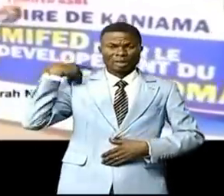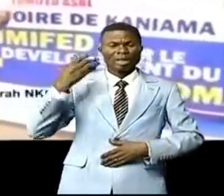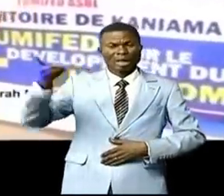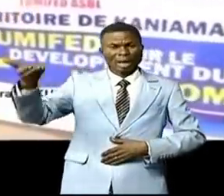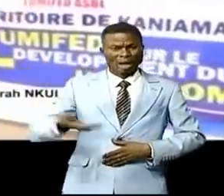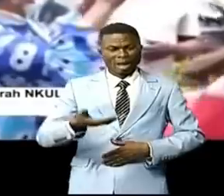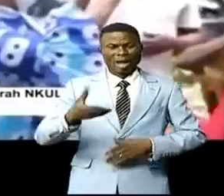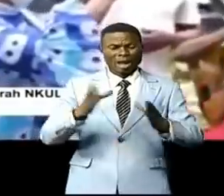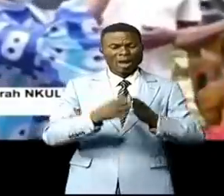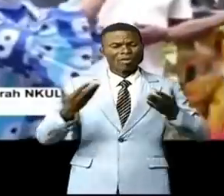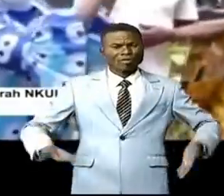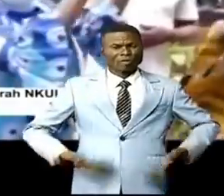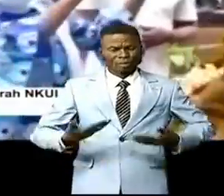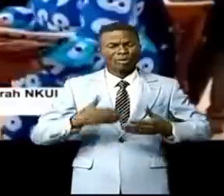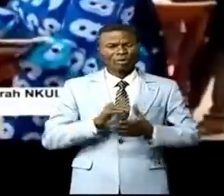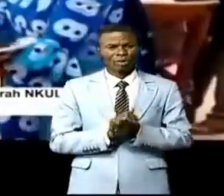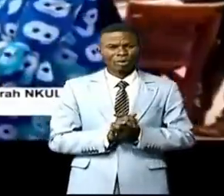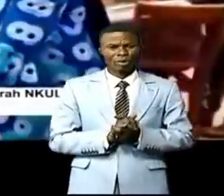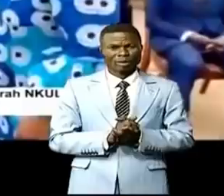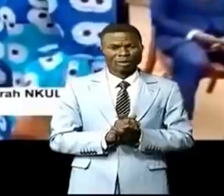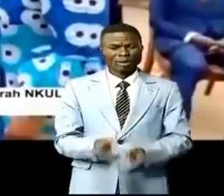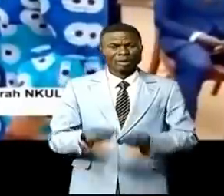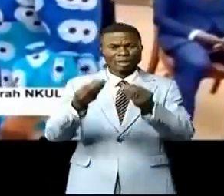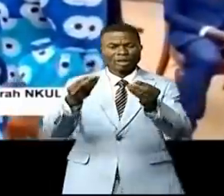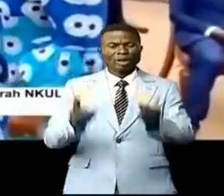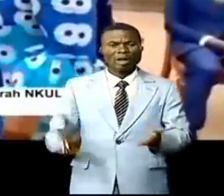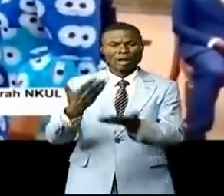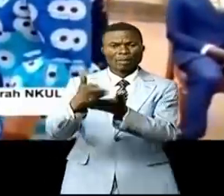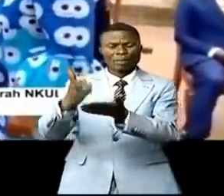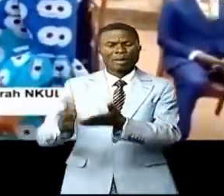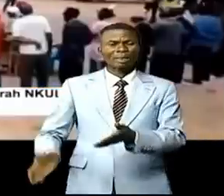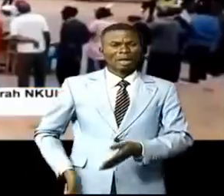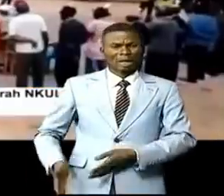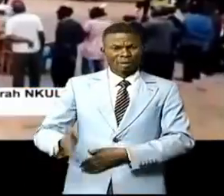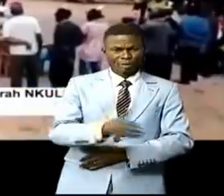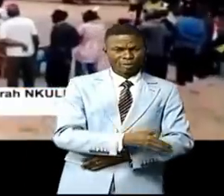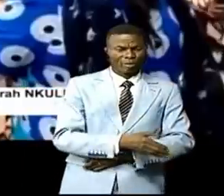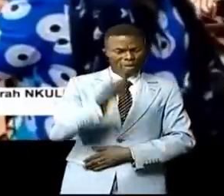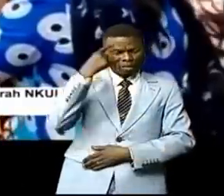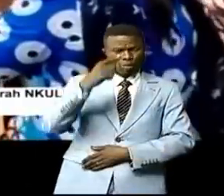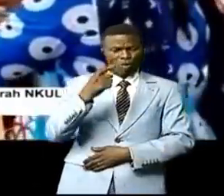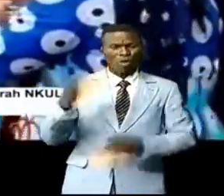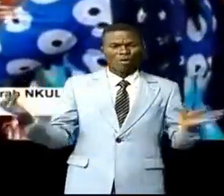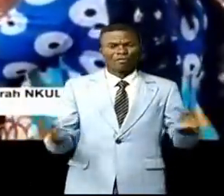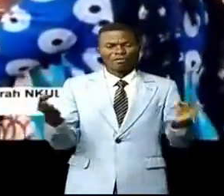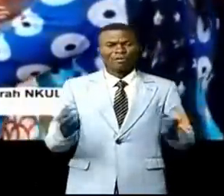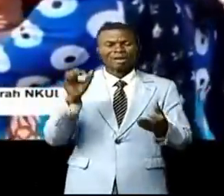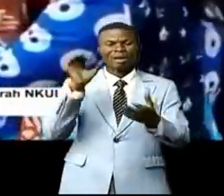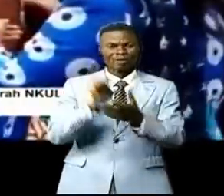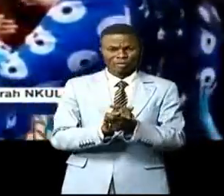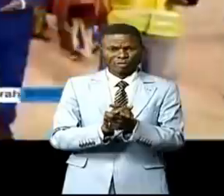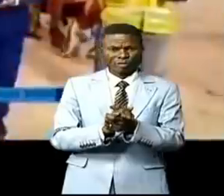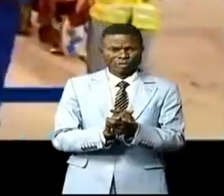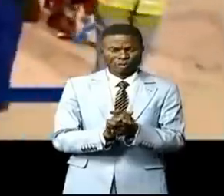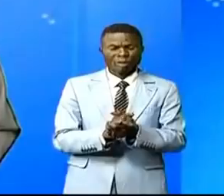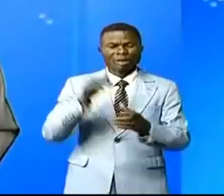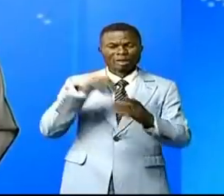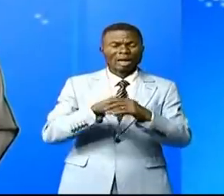avec faste, à qui elle remet les pagnes pour consacrer la femme dans son